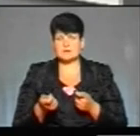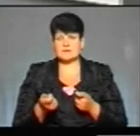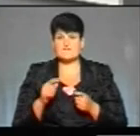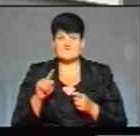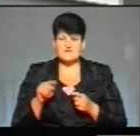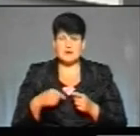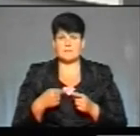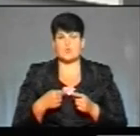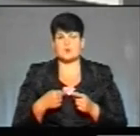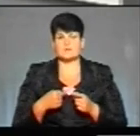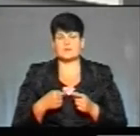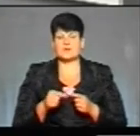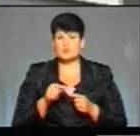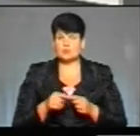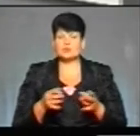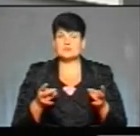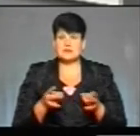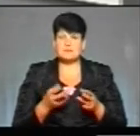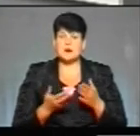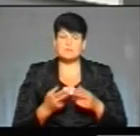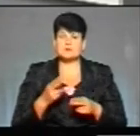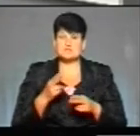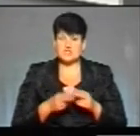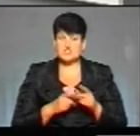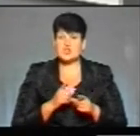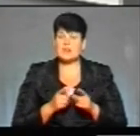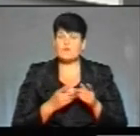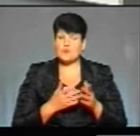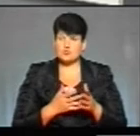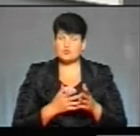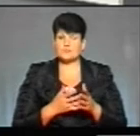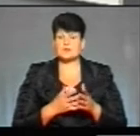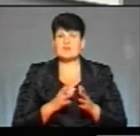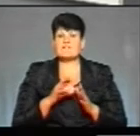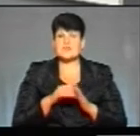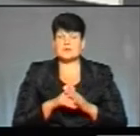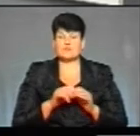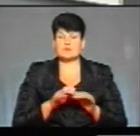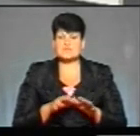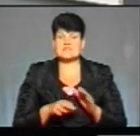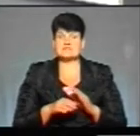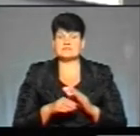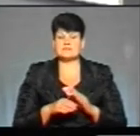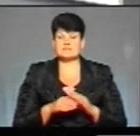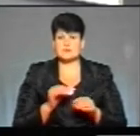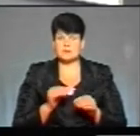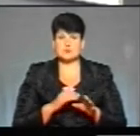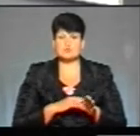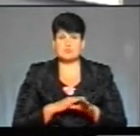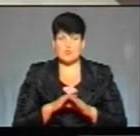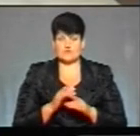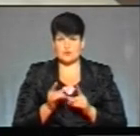вимоги. Так? І тому треба або дозакінчити ту реформу і війти в процес виборів вже з повною реформою,